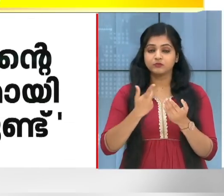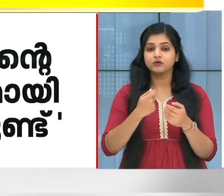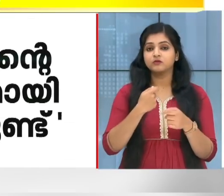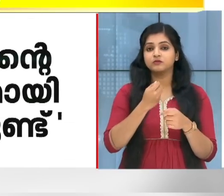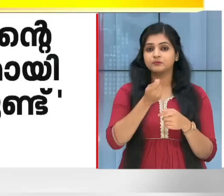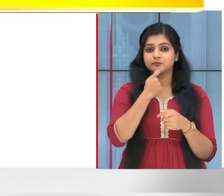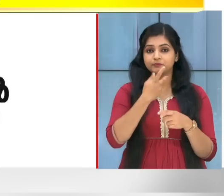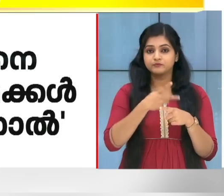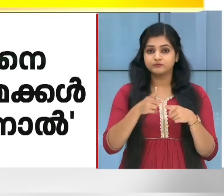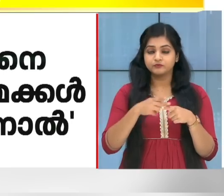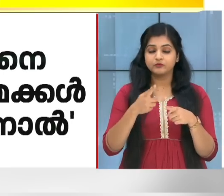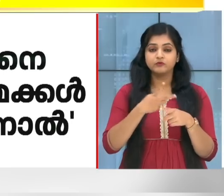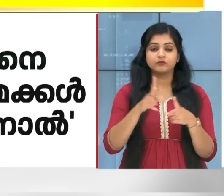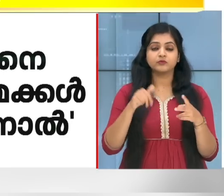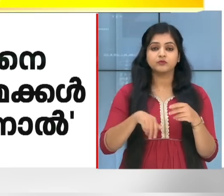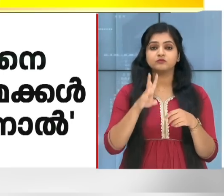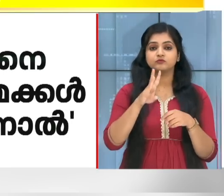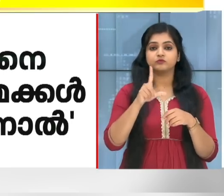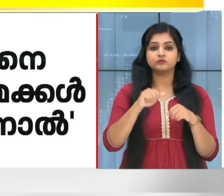മൊത്തം 3 ലക്ഷം രൂപ കൊടുത്തത്.